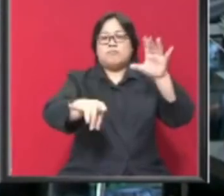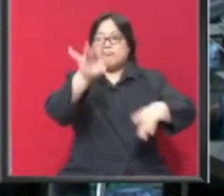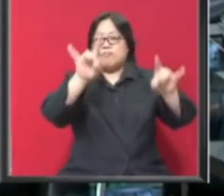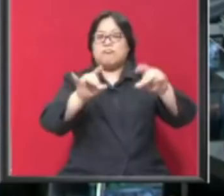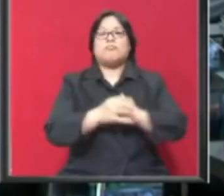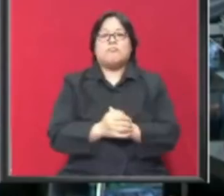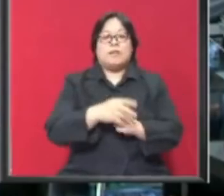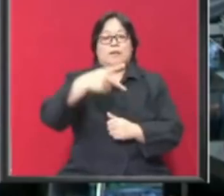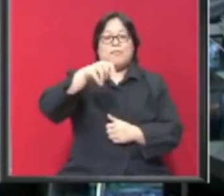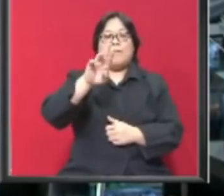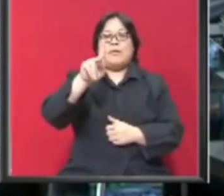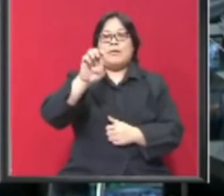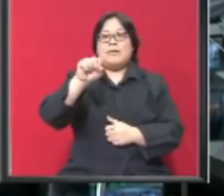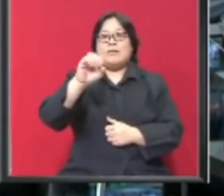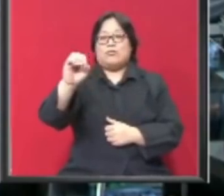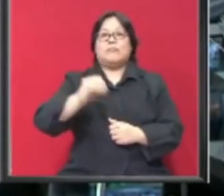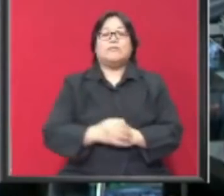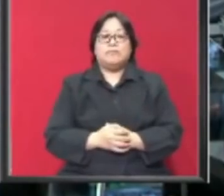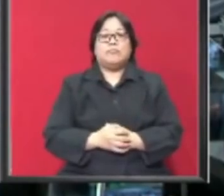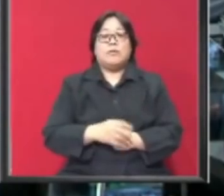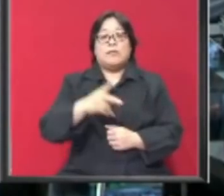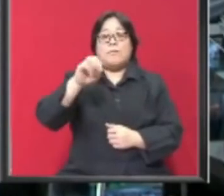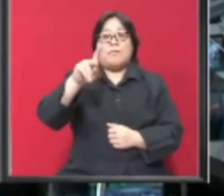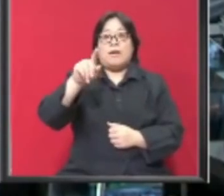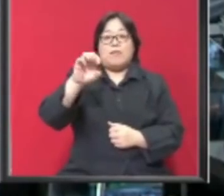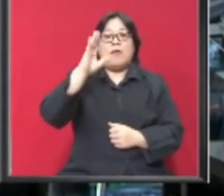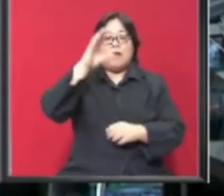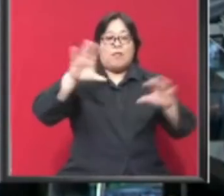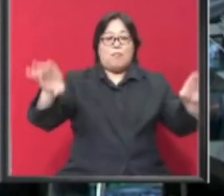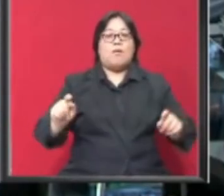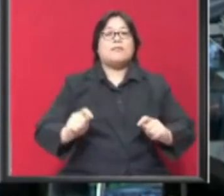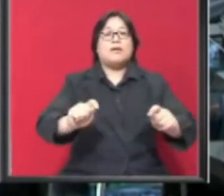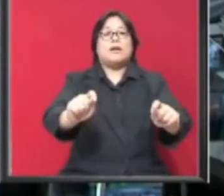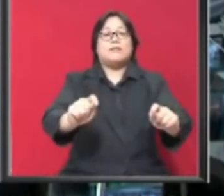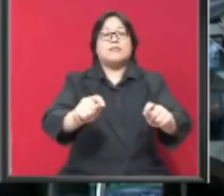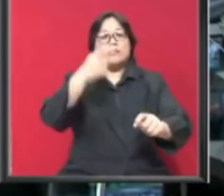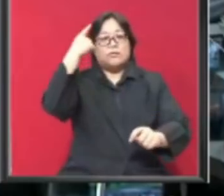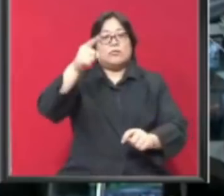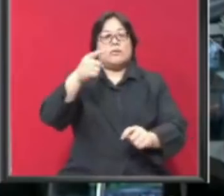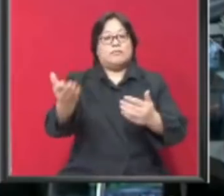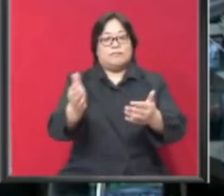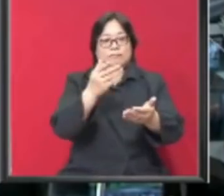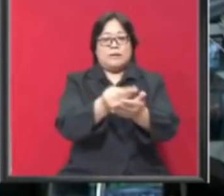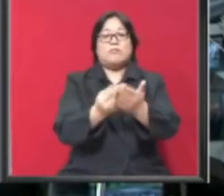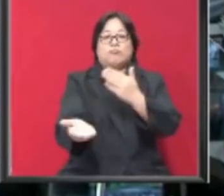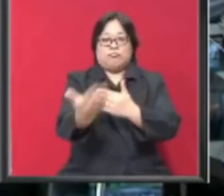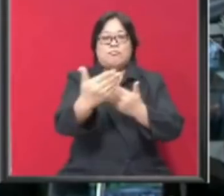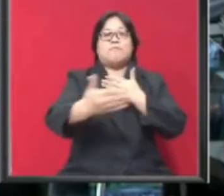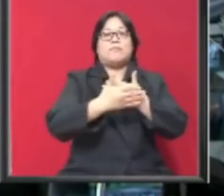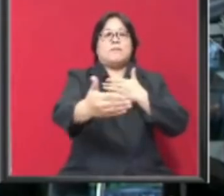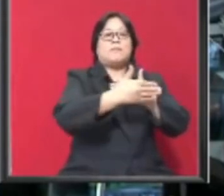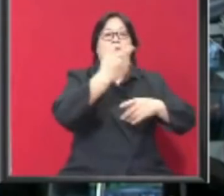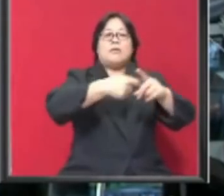belanjawan 2021 kerajaan perikatan nasional ini saya harap cadangan Yang